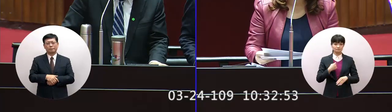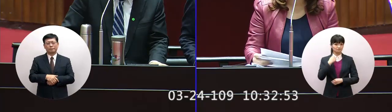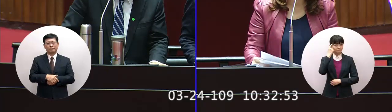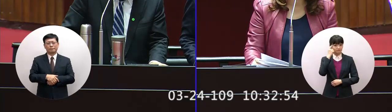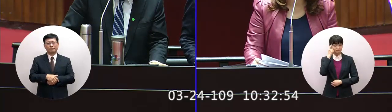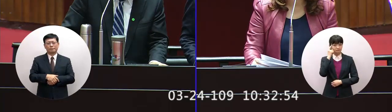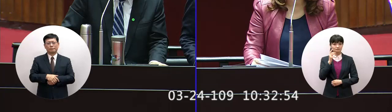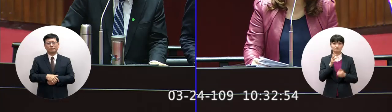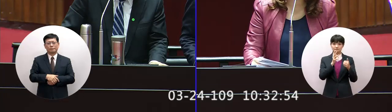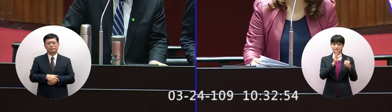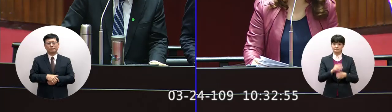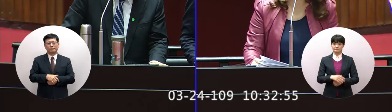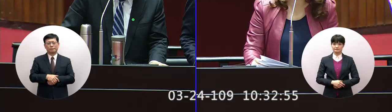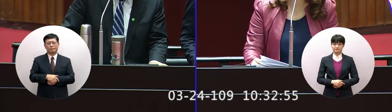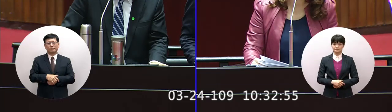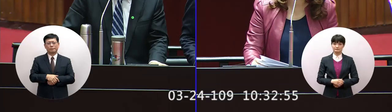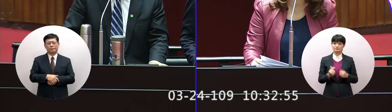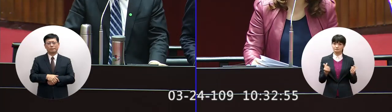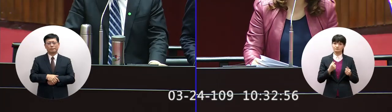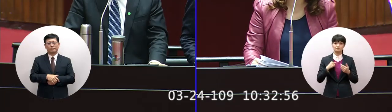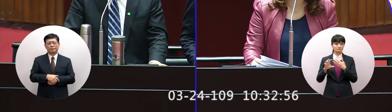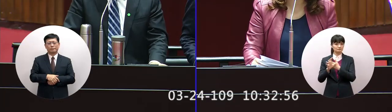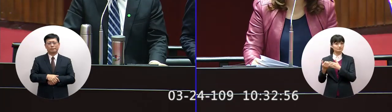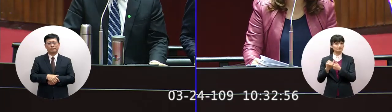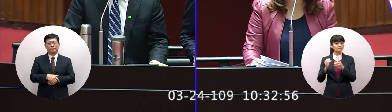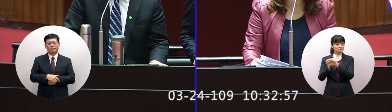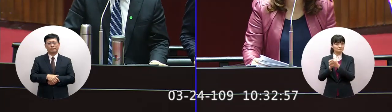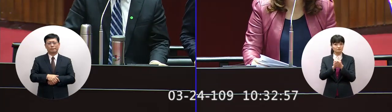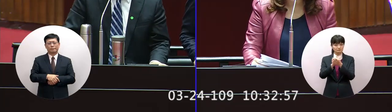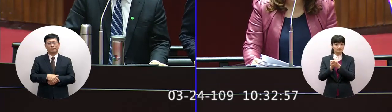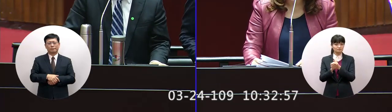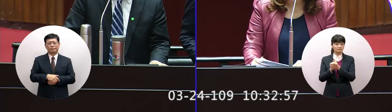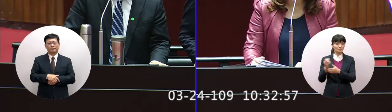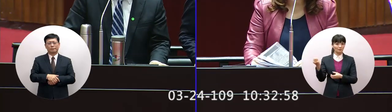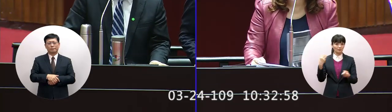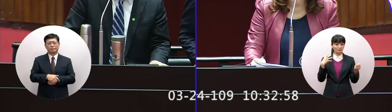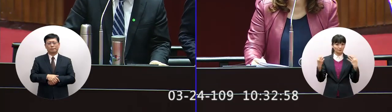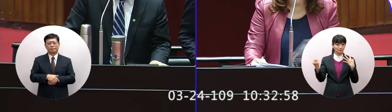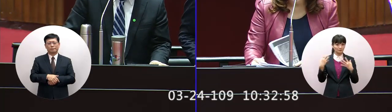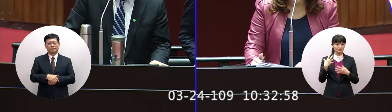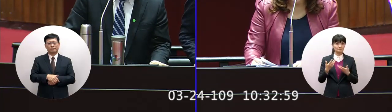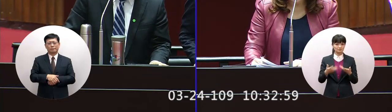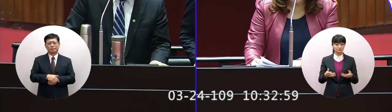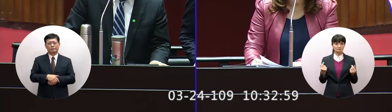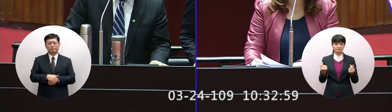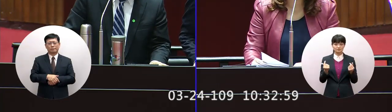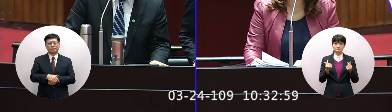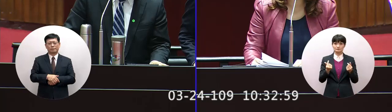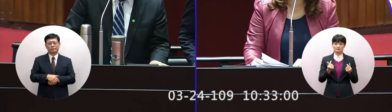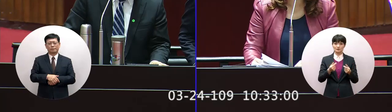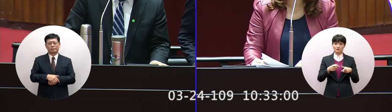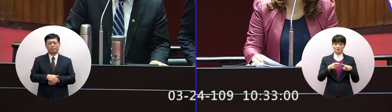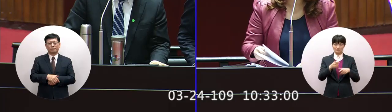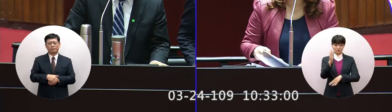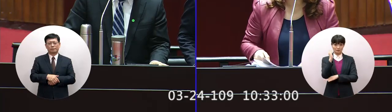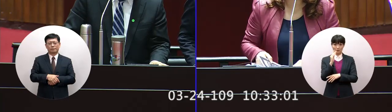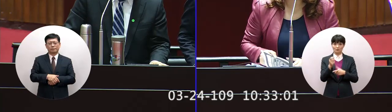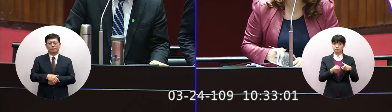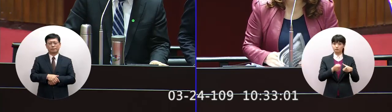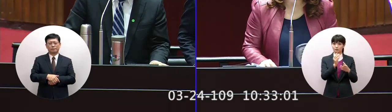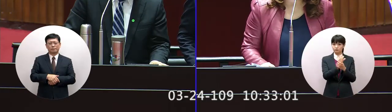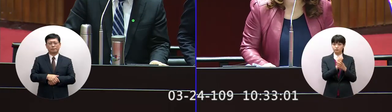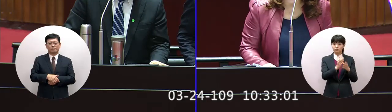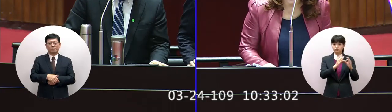了解，就是说我们有一些新住民朋友有做了一些反应，像我们的这个宫古八大行库，我们都有